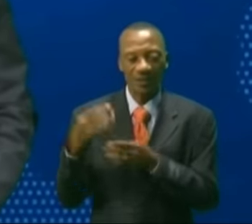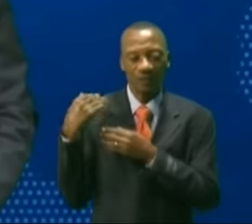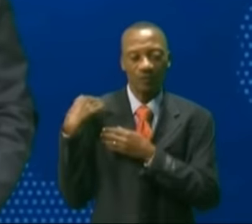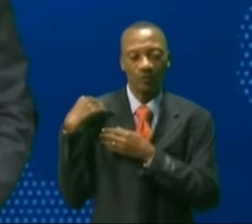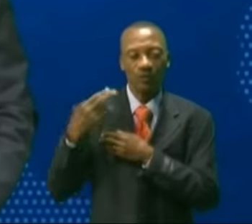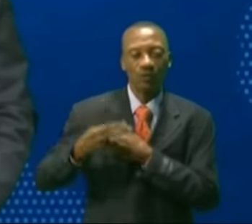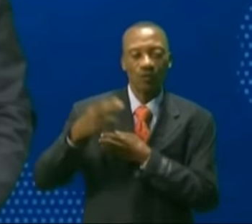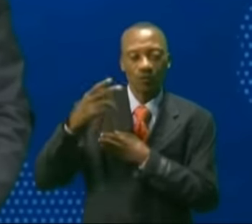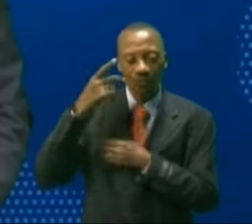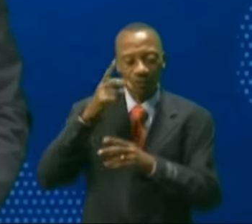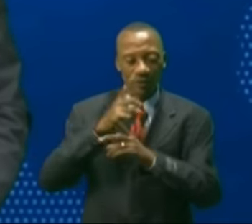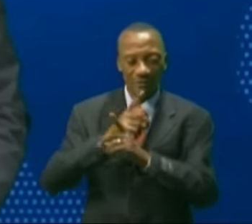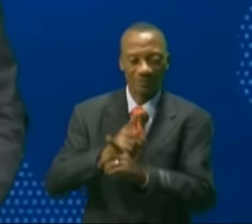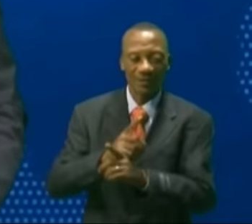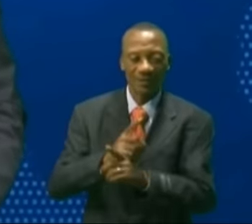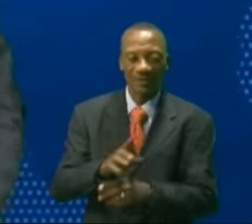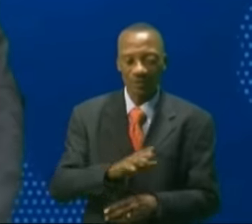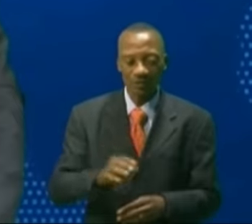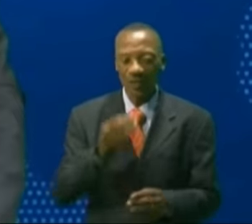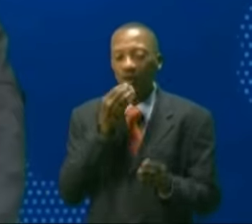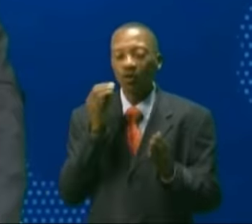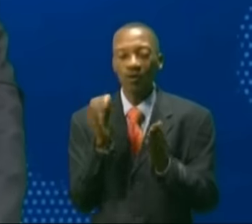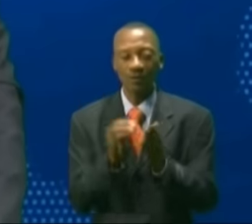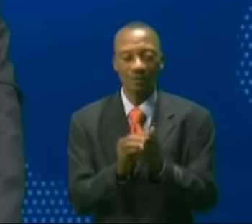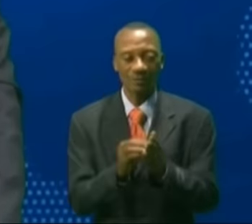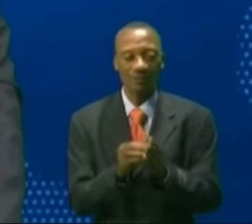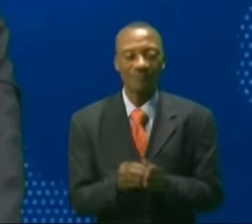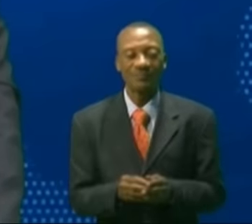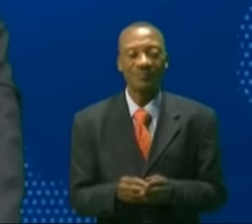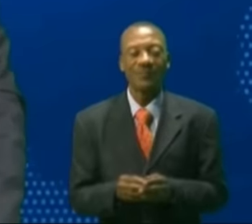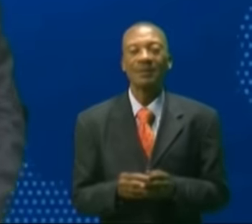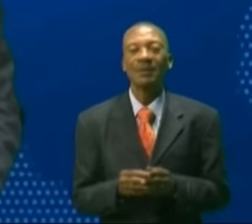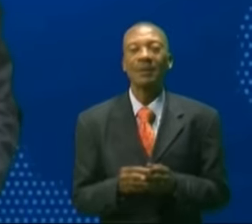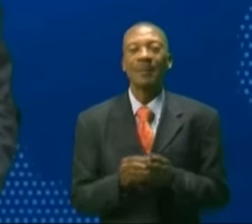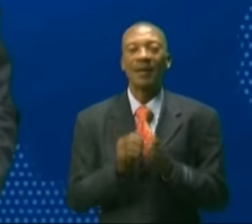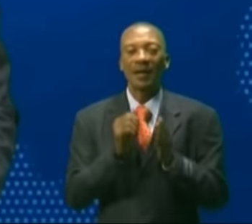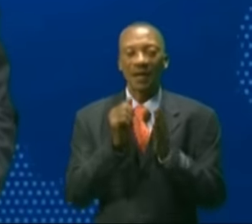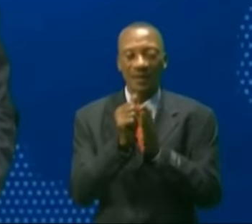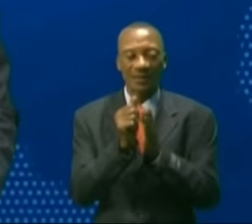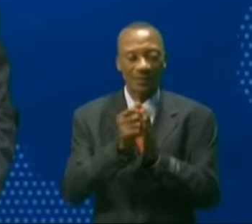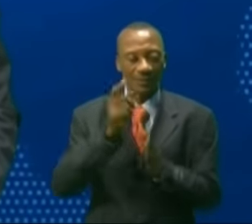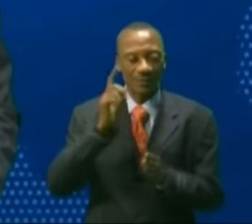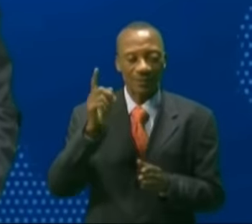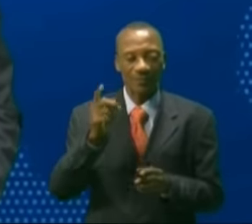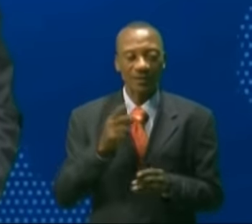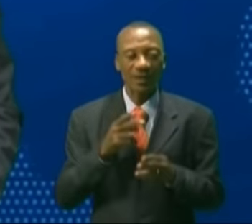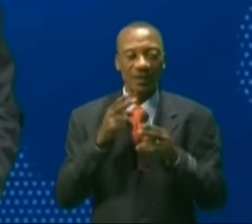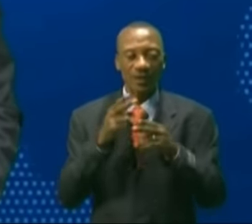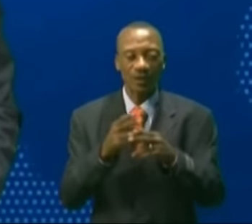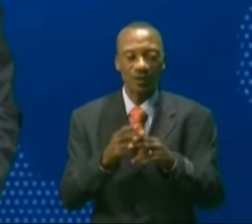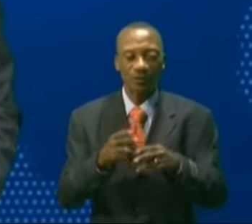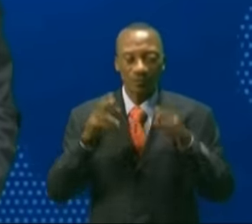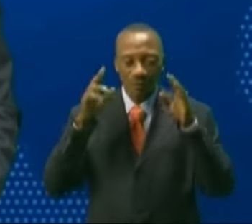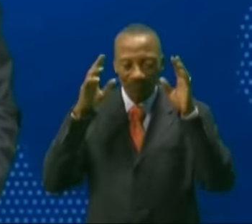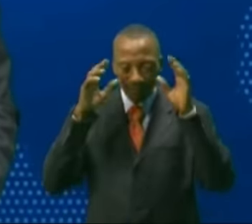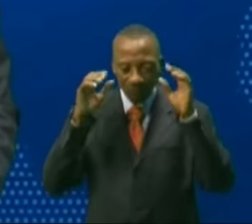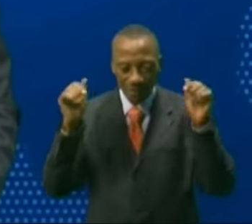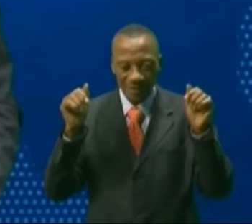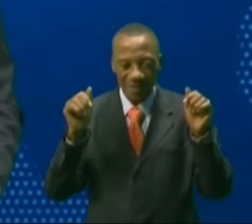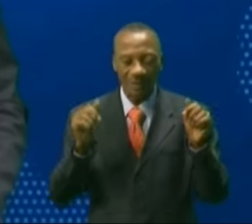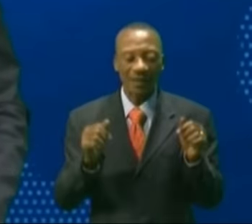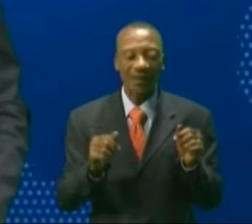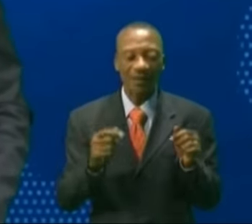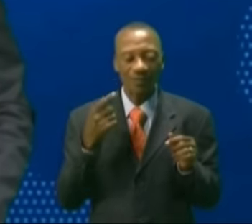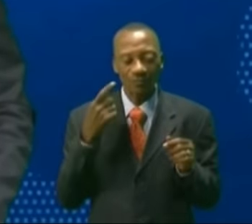entendu ordonne. Article 1er. est nommé au grade de colonel des forces armées